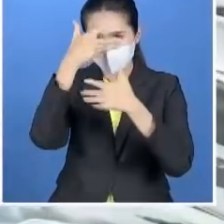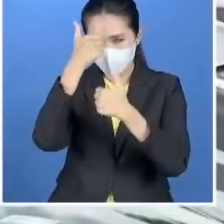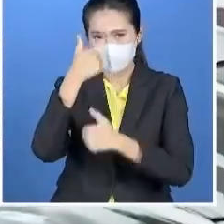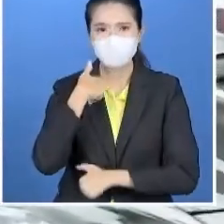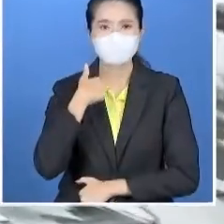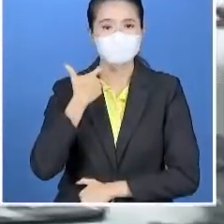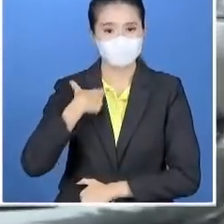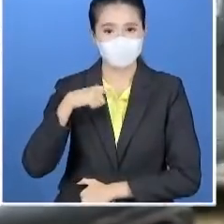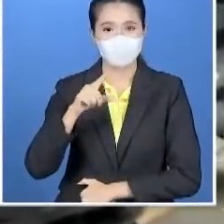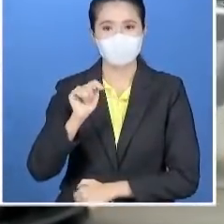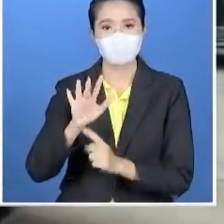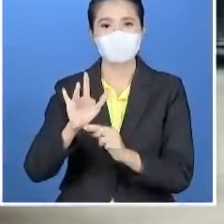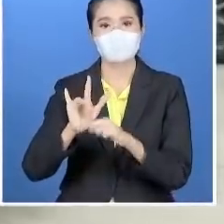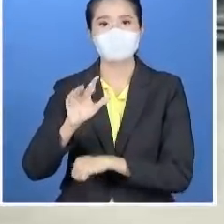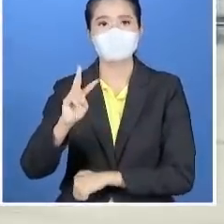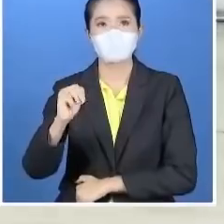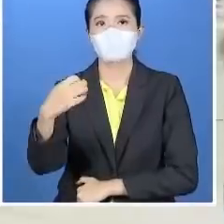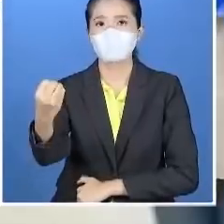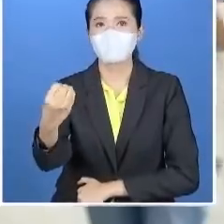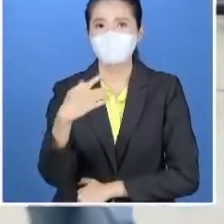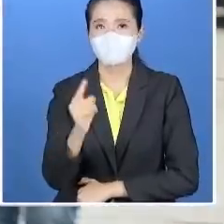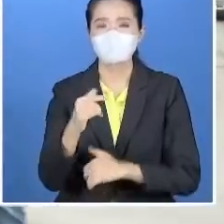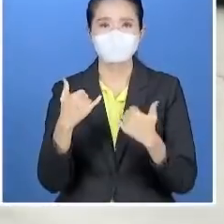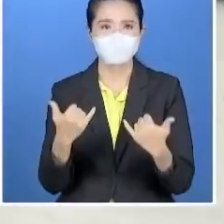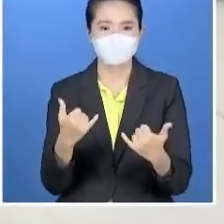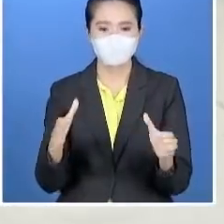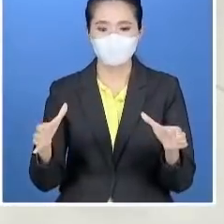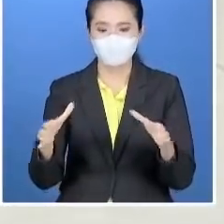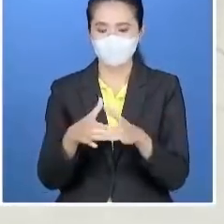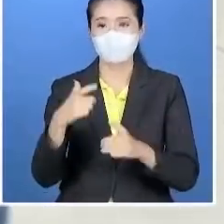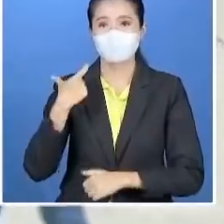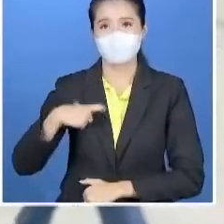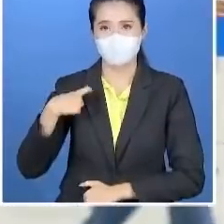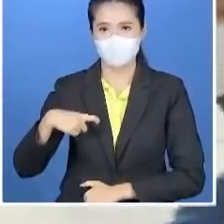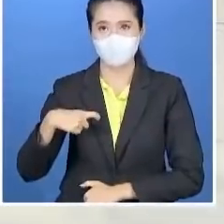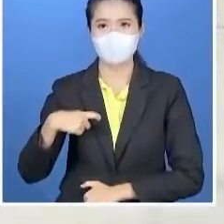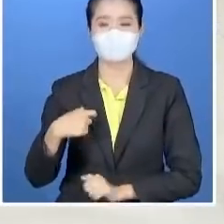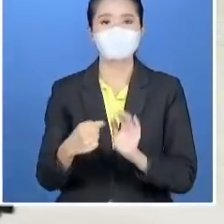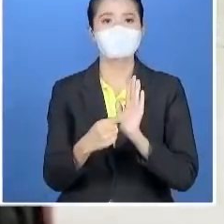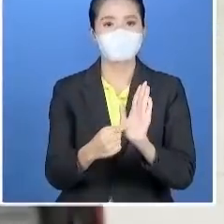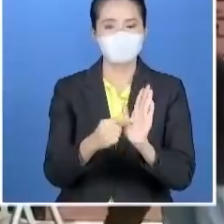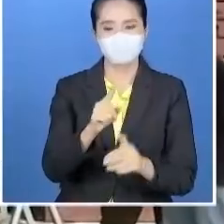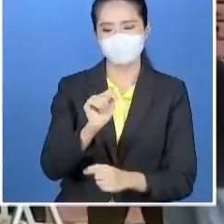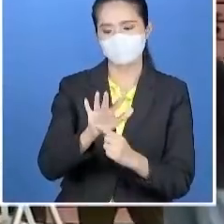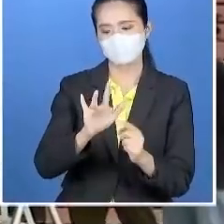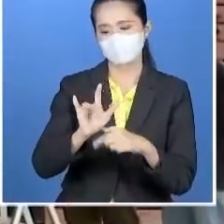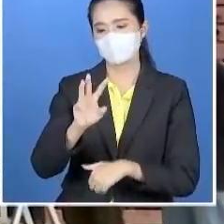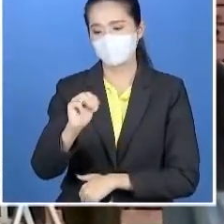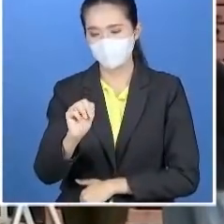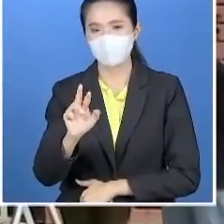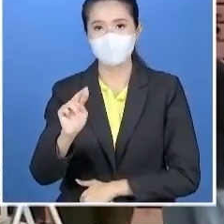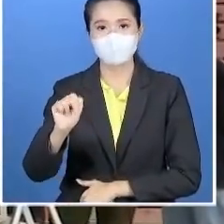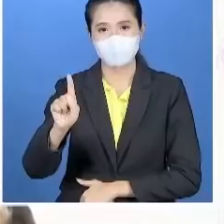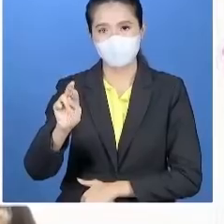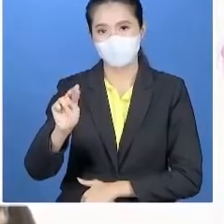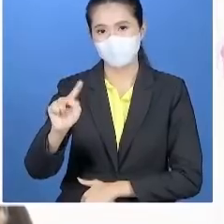คือทนายตั้มแกพูดแบบนี้คุณผู้ชมครับบอกว่าตอนนี้กลุ่มทนายเนี่ยนะก็คืออย่างกลุ่มทนายตั้มทนายรณรงค์ทนายนั